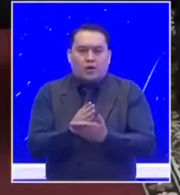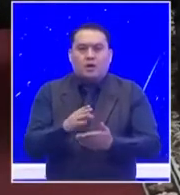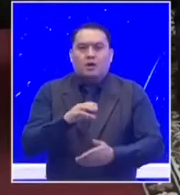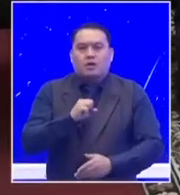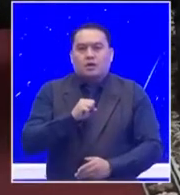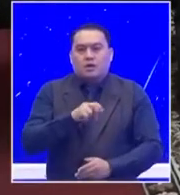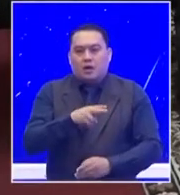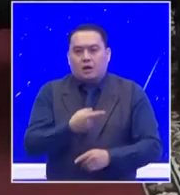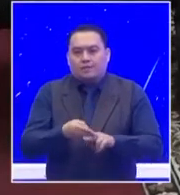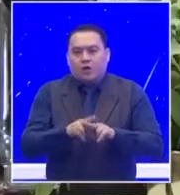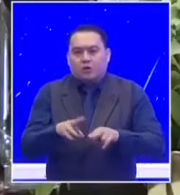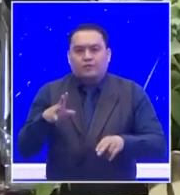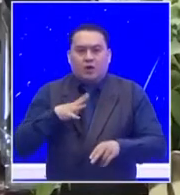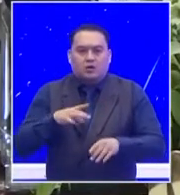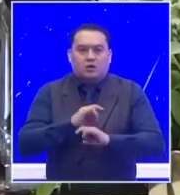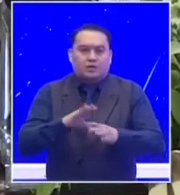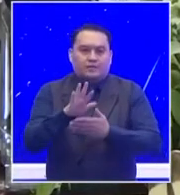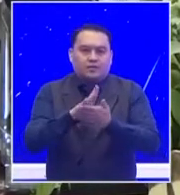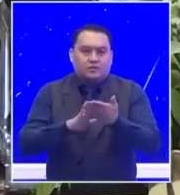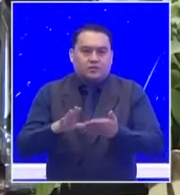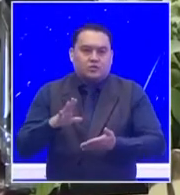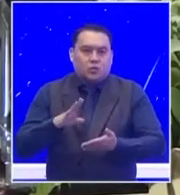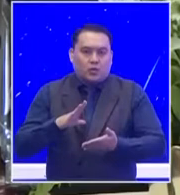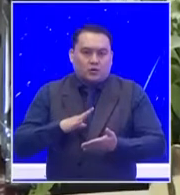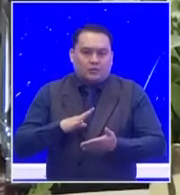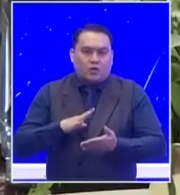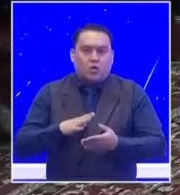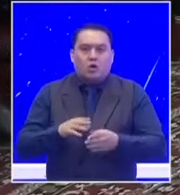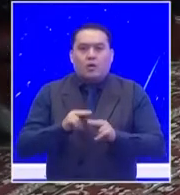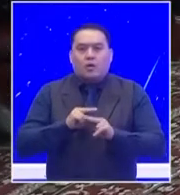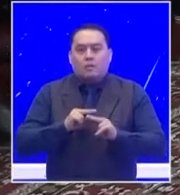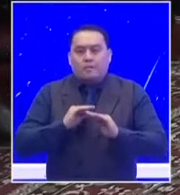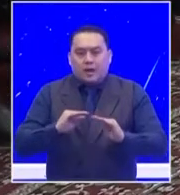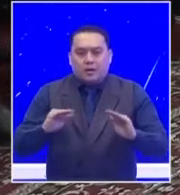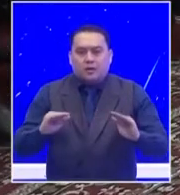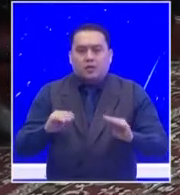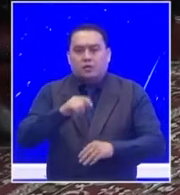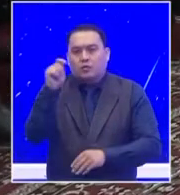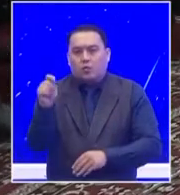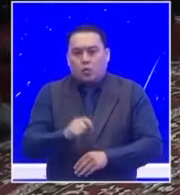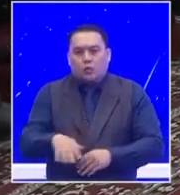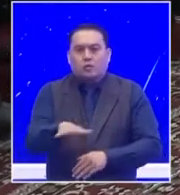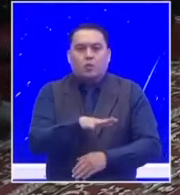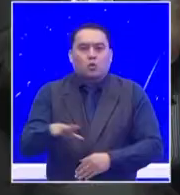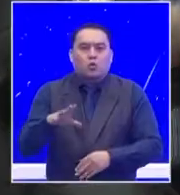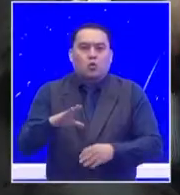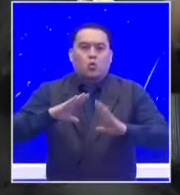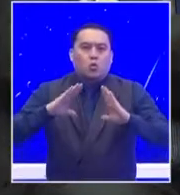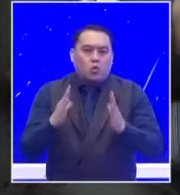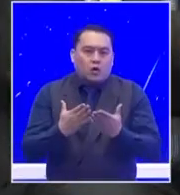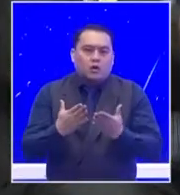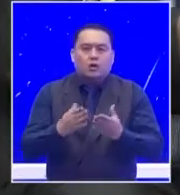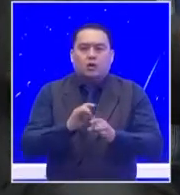ардагерлері Геннадий Тарханов, Қайрат Жаңабаев, Еркін Ерғожановтар оқушыларға майдан алаңында оқиғаларын